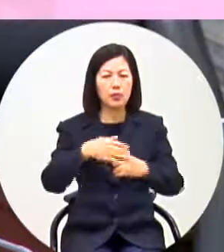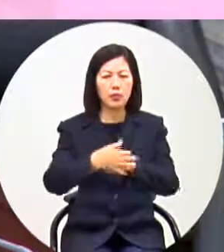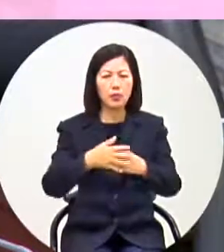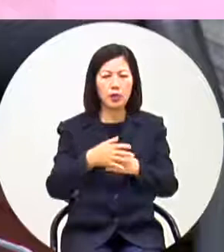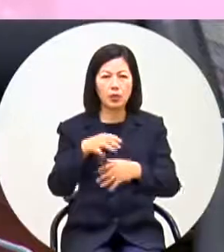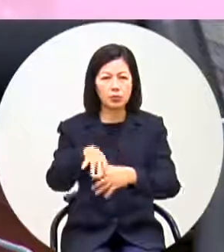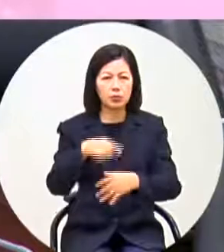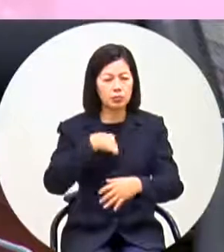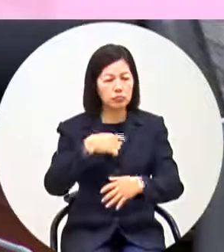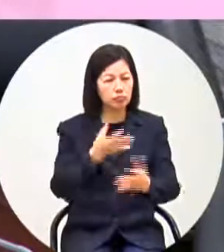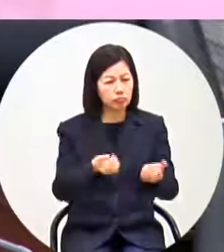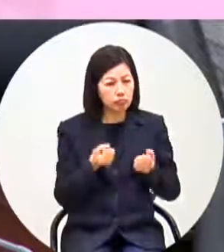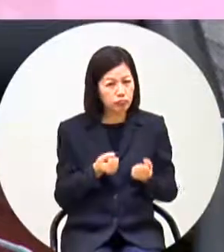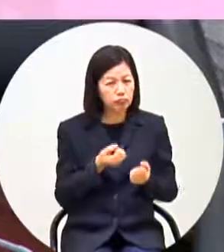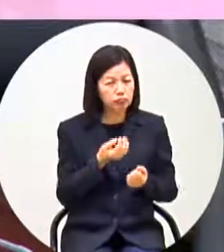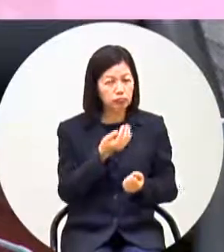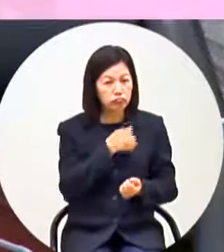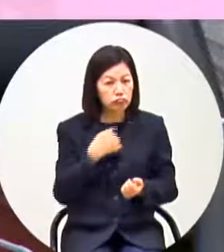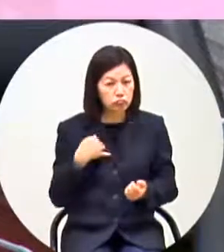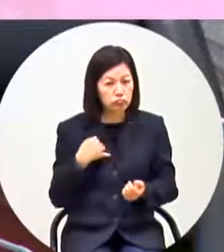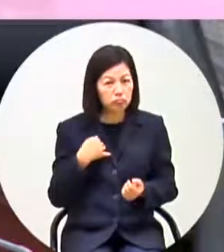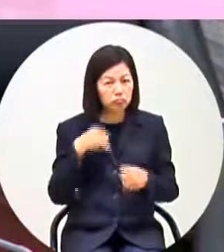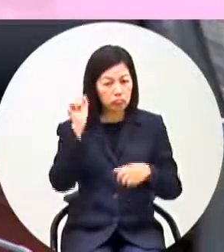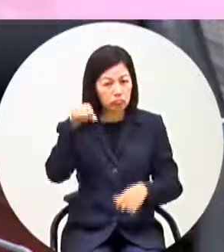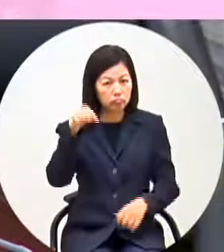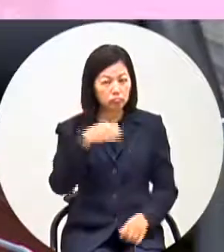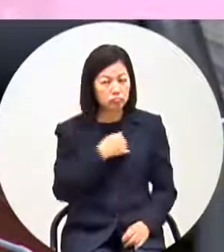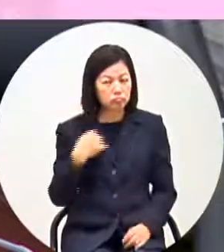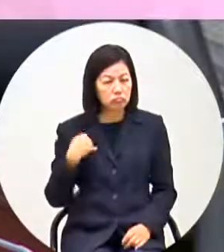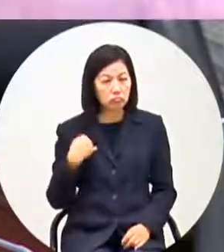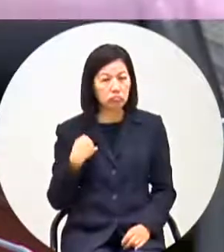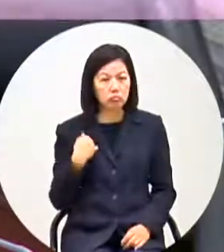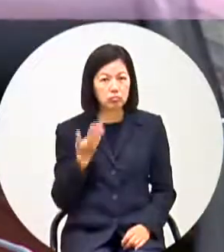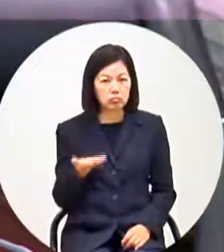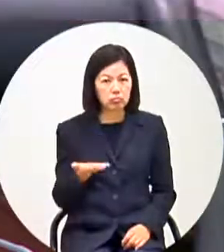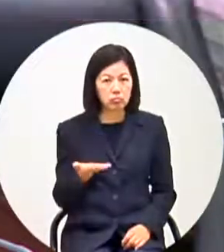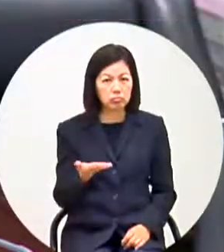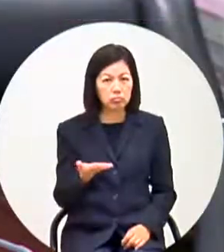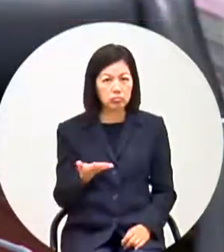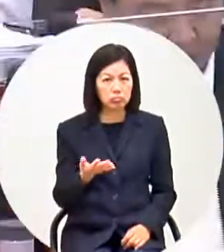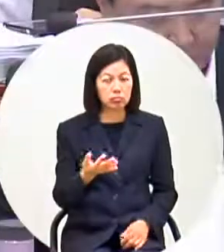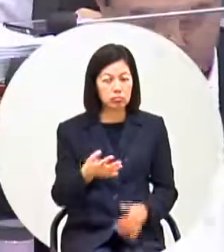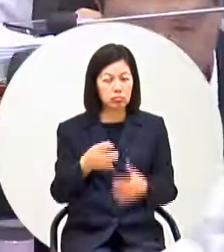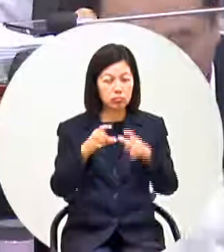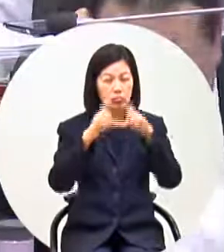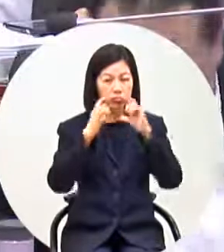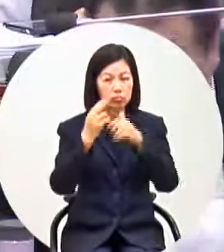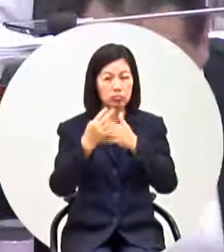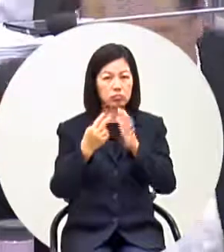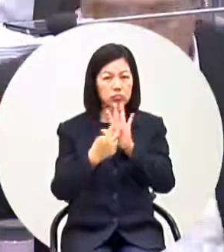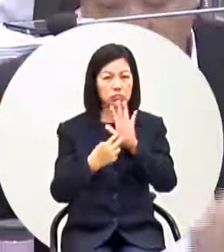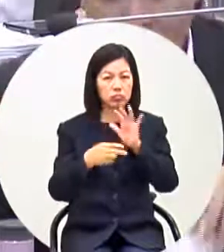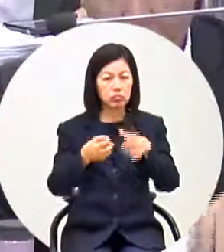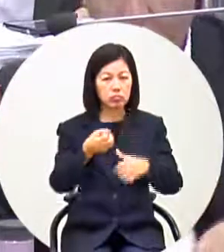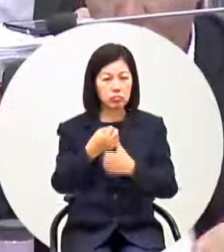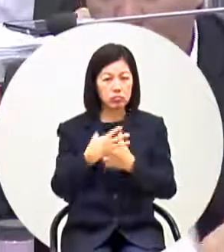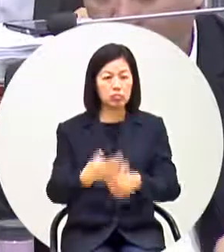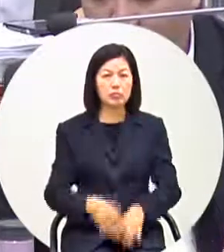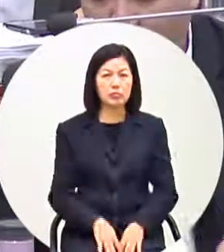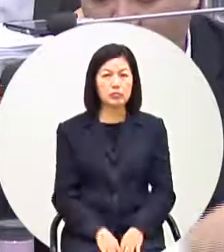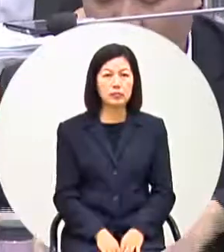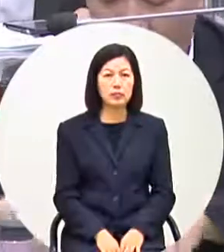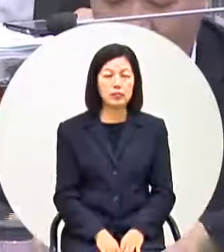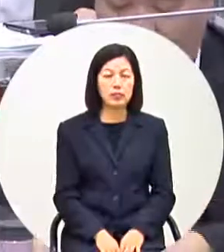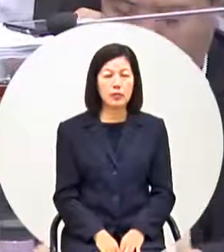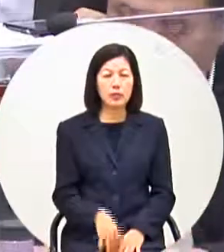长可以针对这个建议来回应一下。 好，请市长回答。 谢谢议长，谢谢